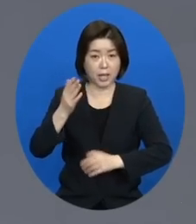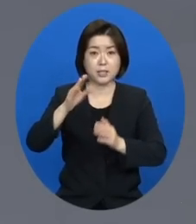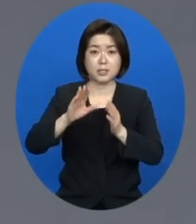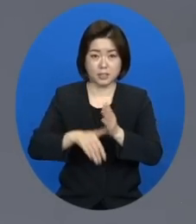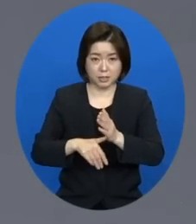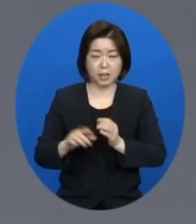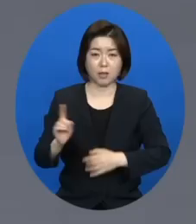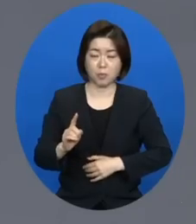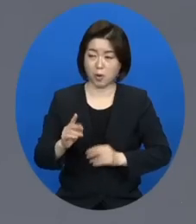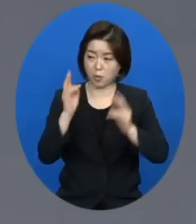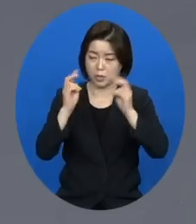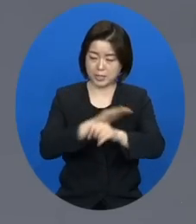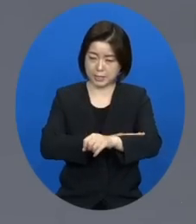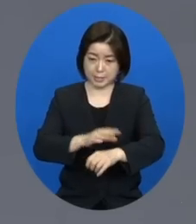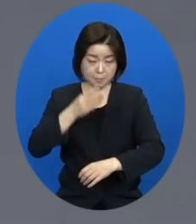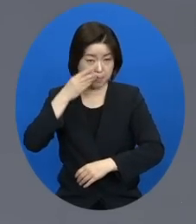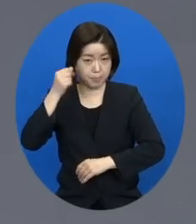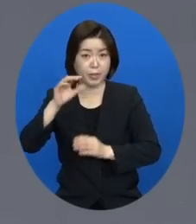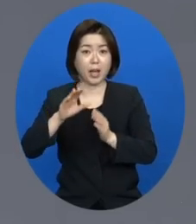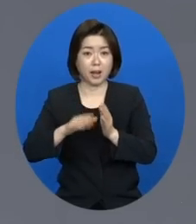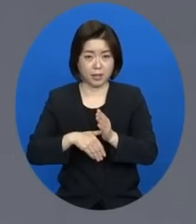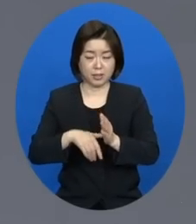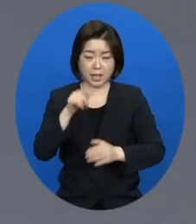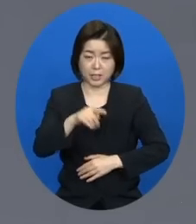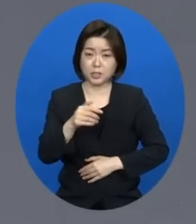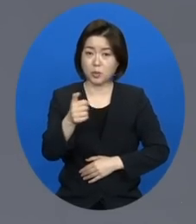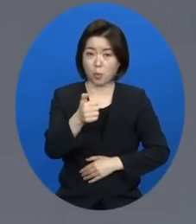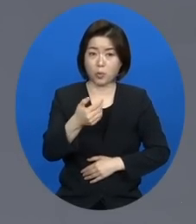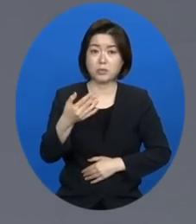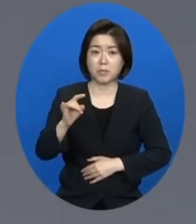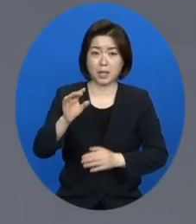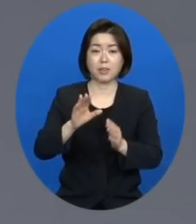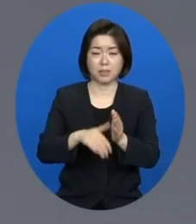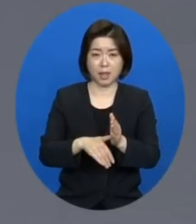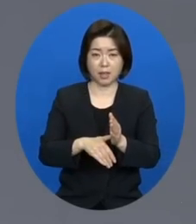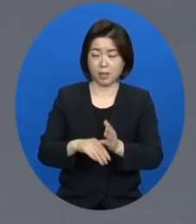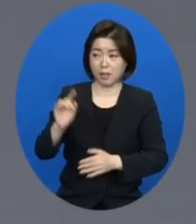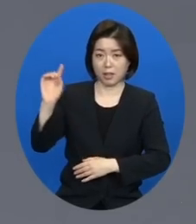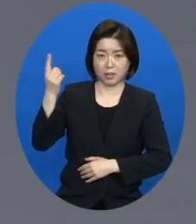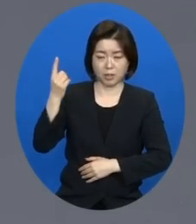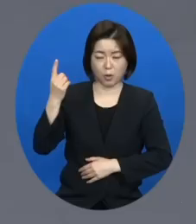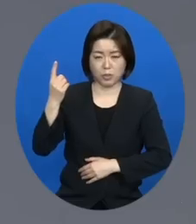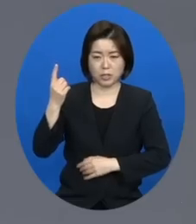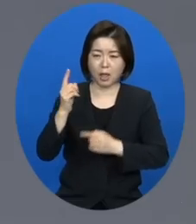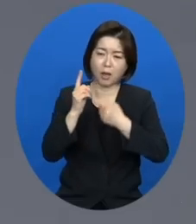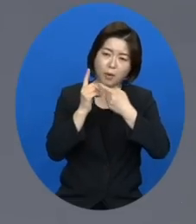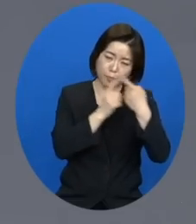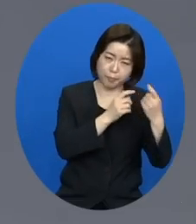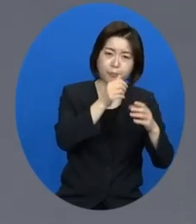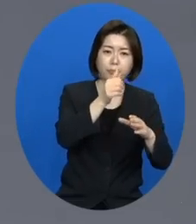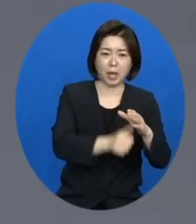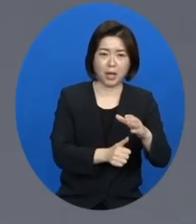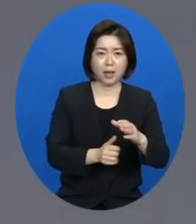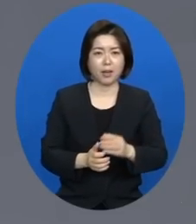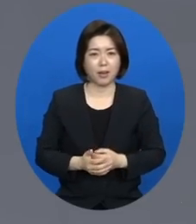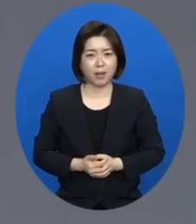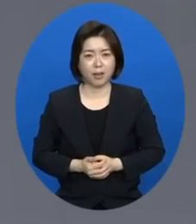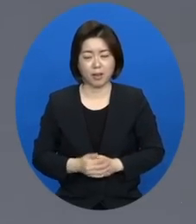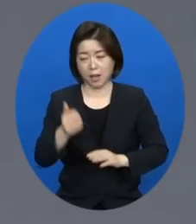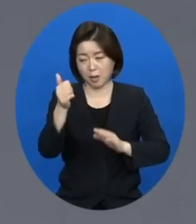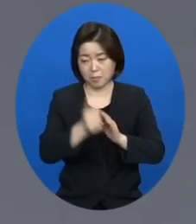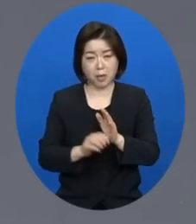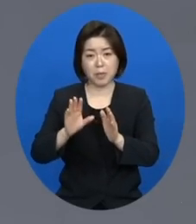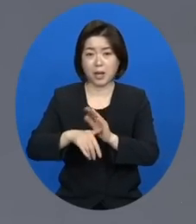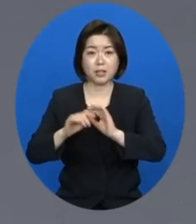나름 회사가 잘 되어갈 때 바로 그 50대에 다윗은 넘어갔다는 것입니다. 패배할 때가